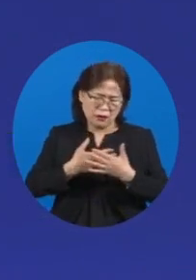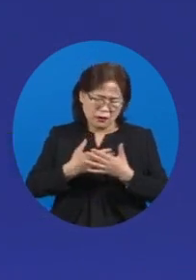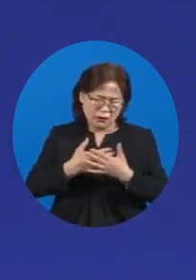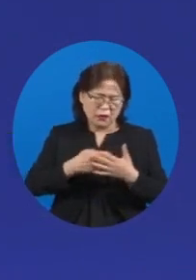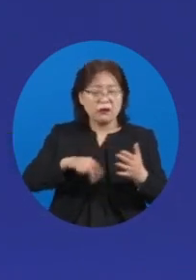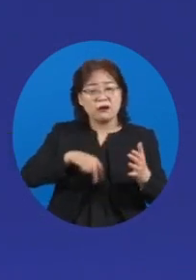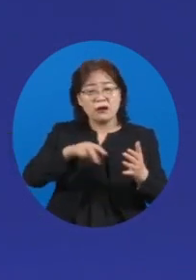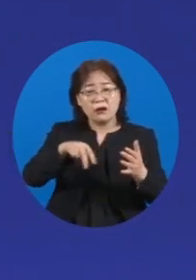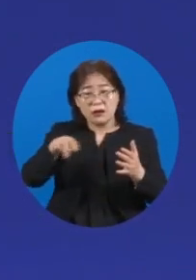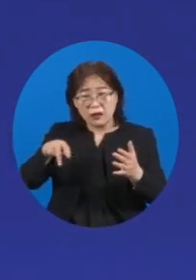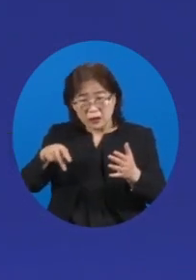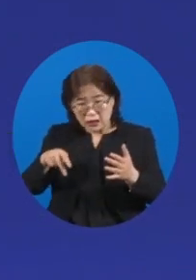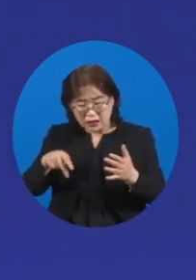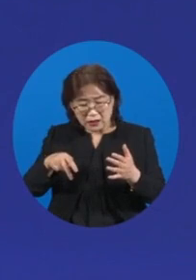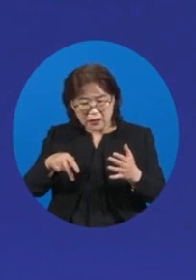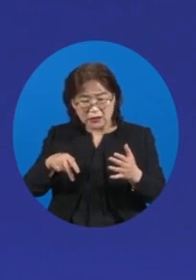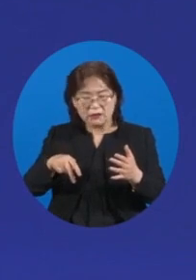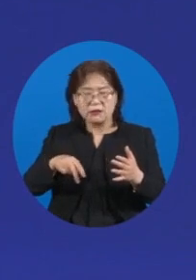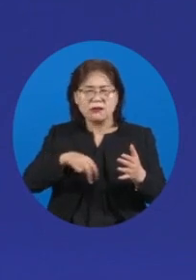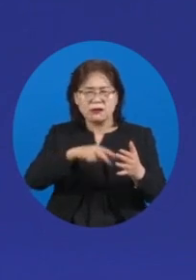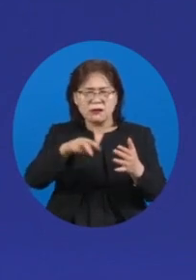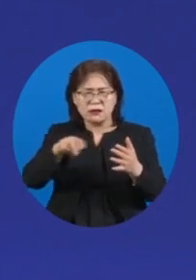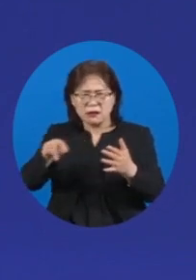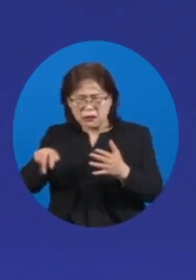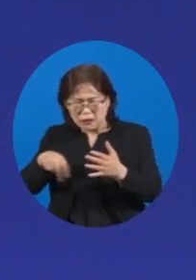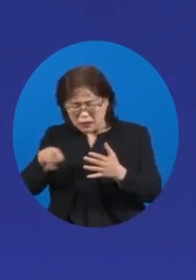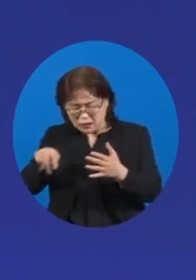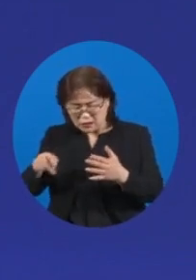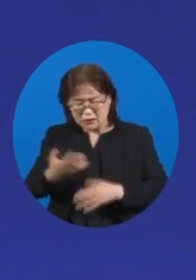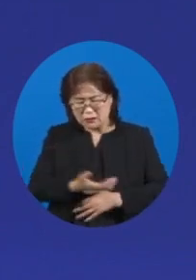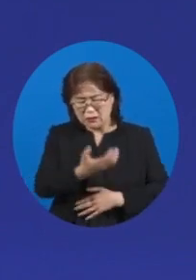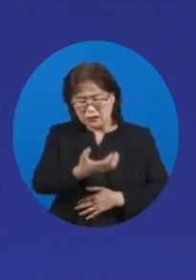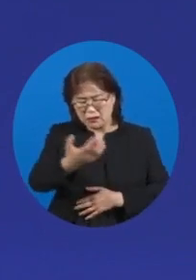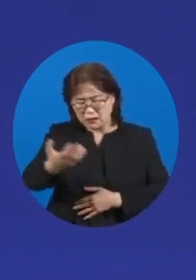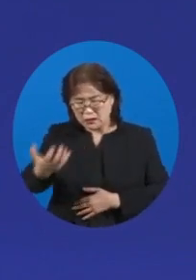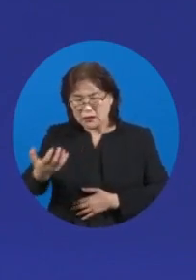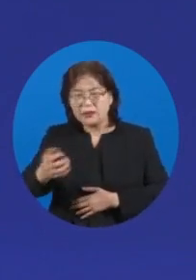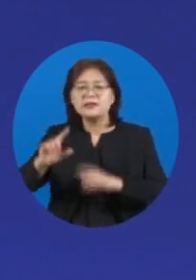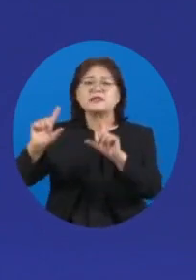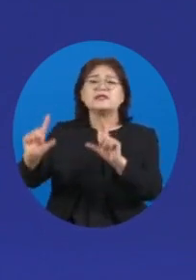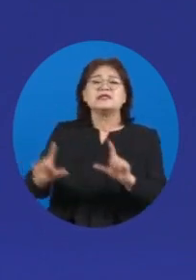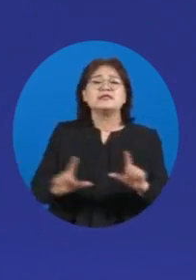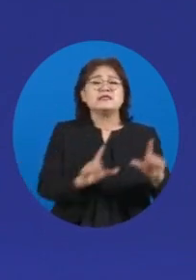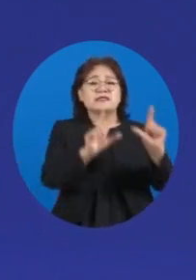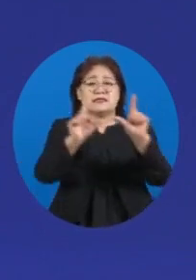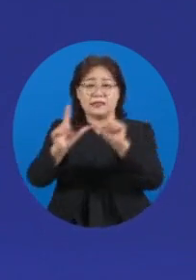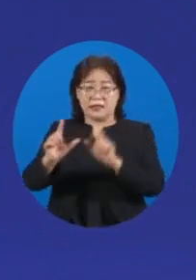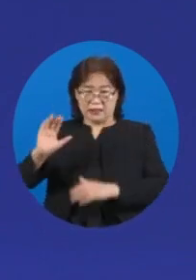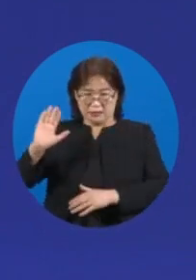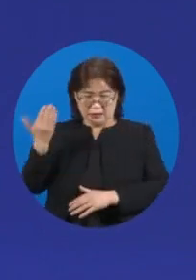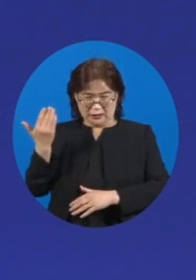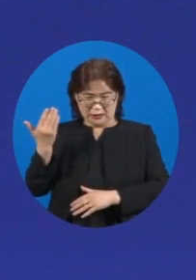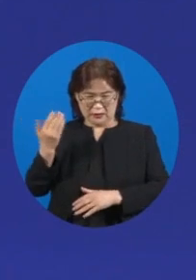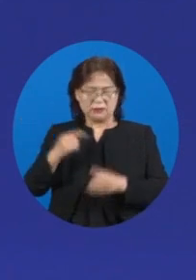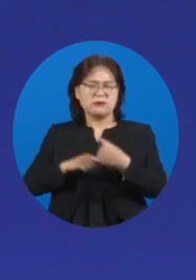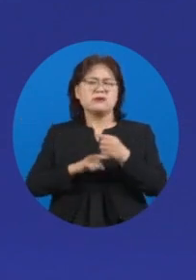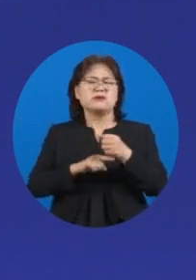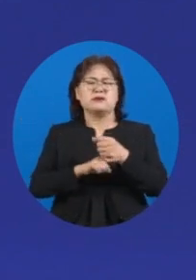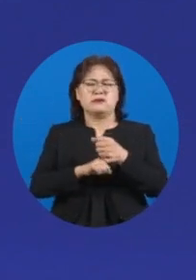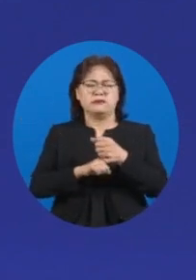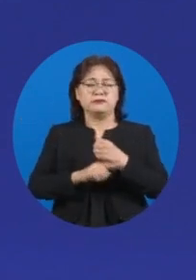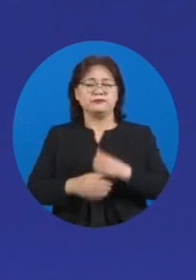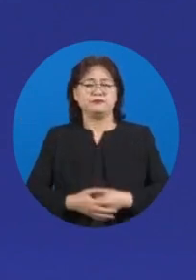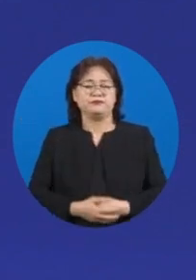이 땅 자 땅을 떠돌아다니는 떠돌이 인생을 살 수 밖에 없다는 거예요